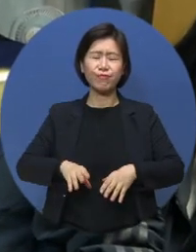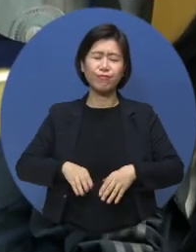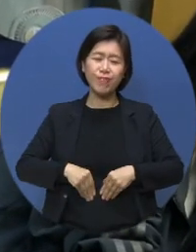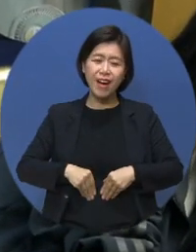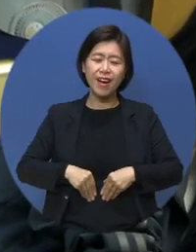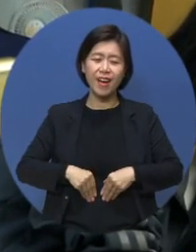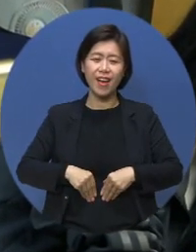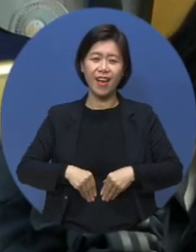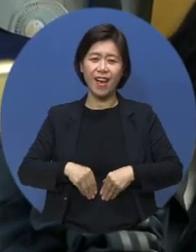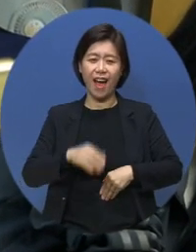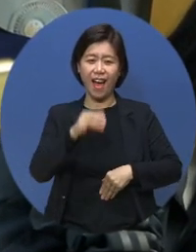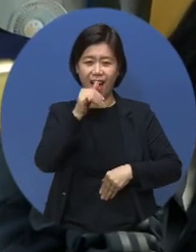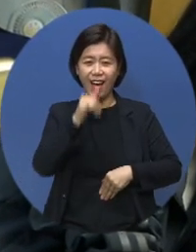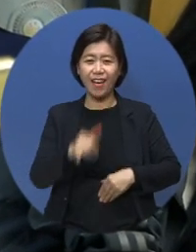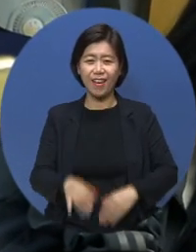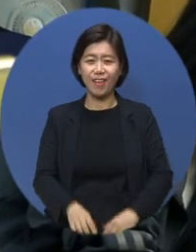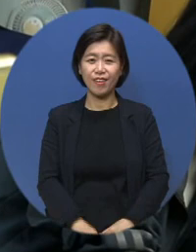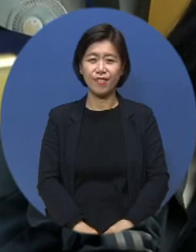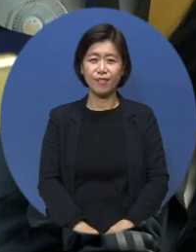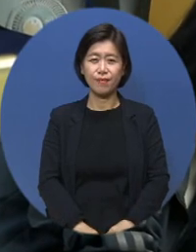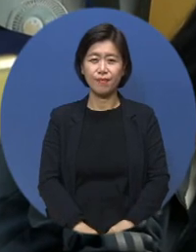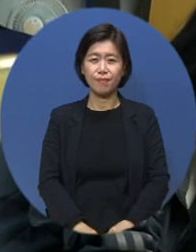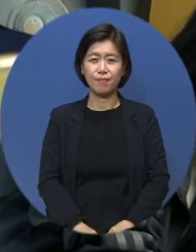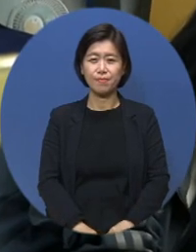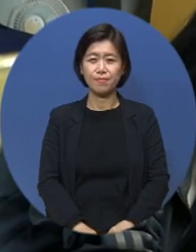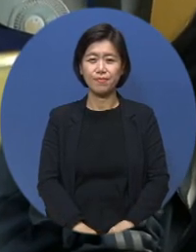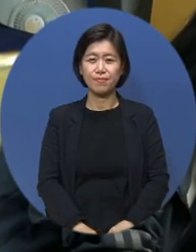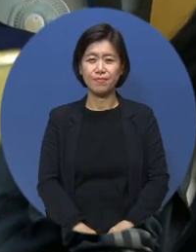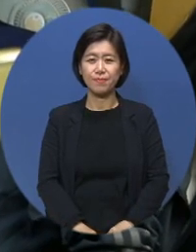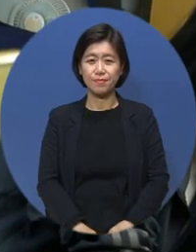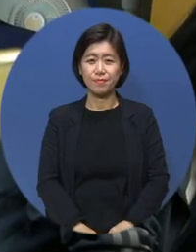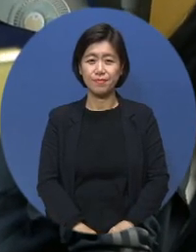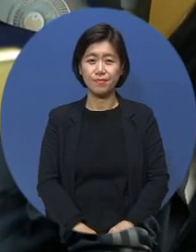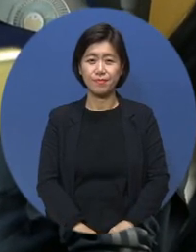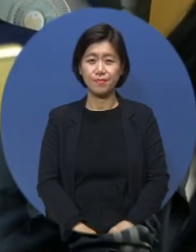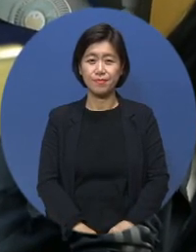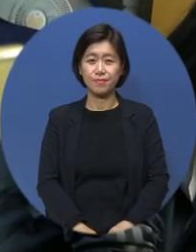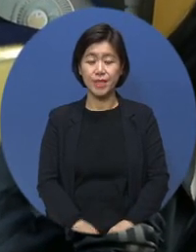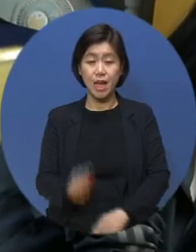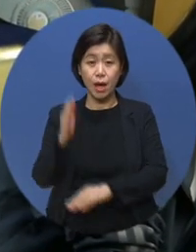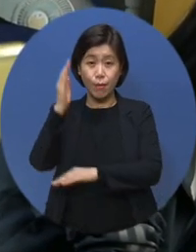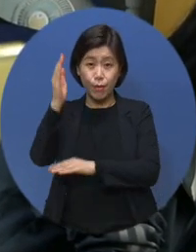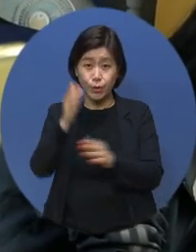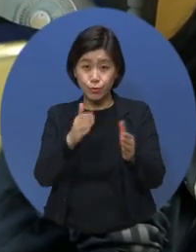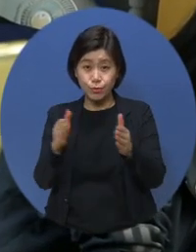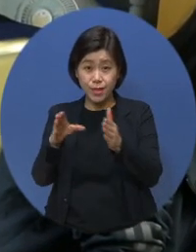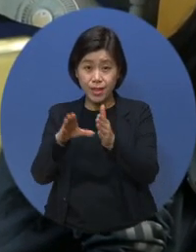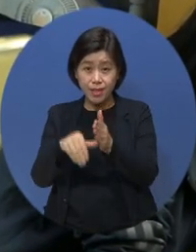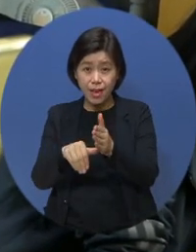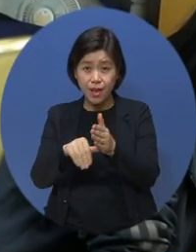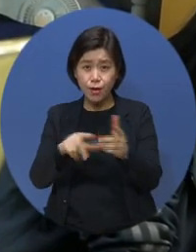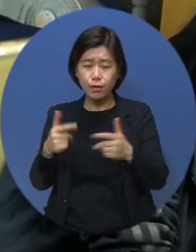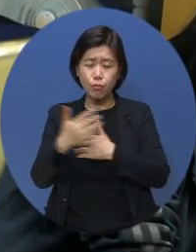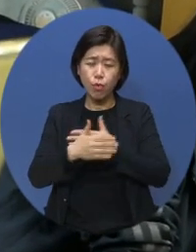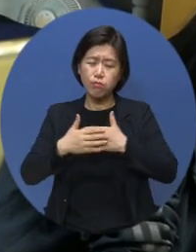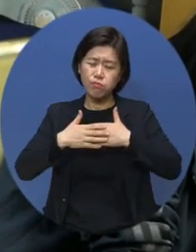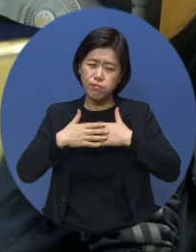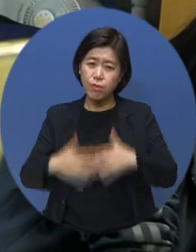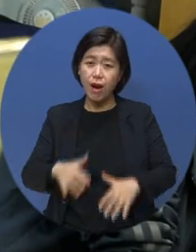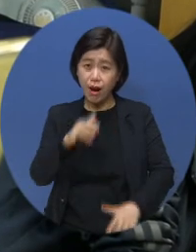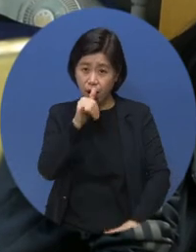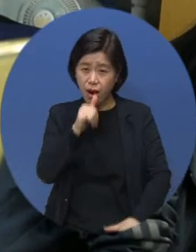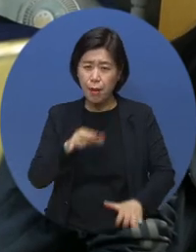뭐 심겨진 씩 타 미쳐요 이렇게 못 작업하고 이러면 좀 체력적 소모도 있고 뭐